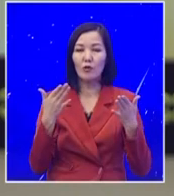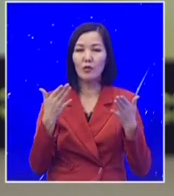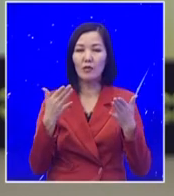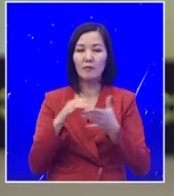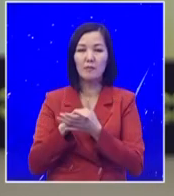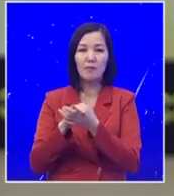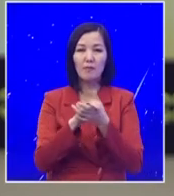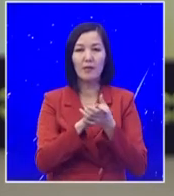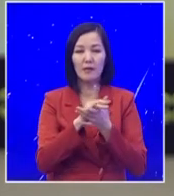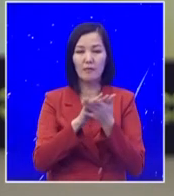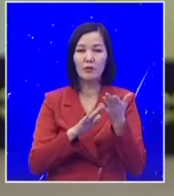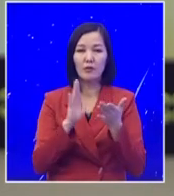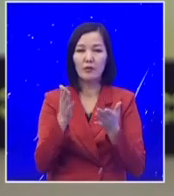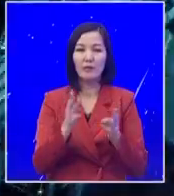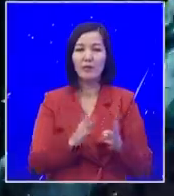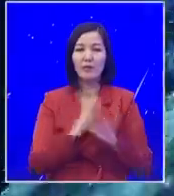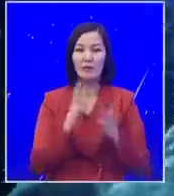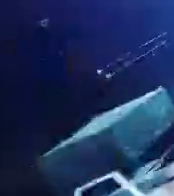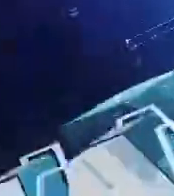береке бірлік кетпесін.